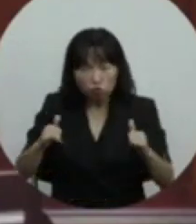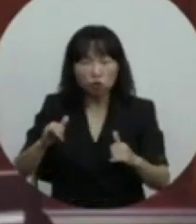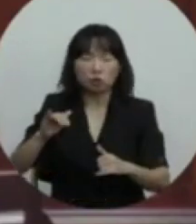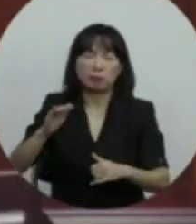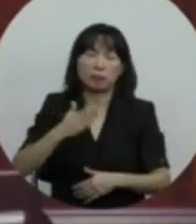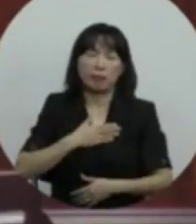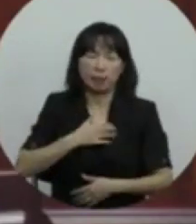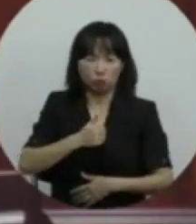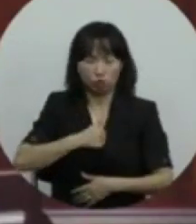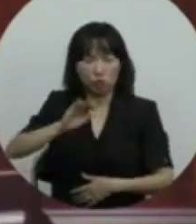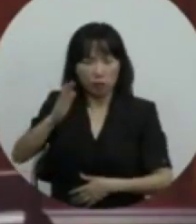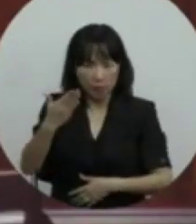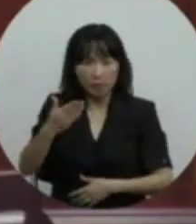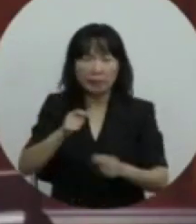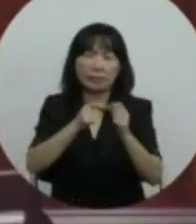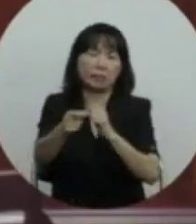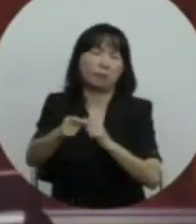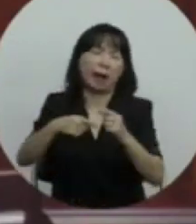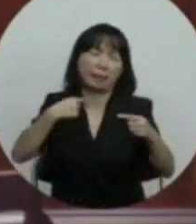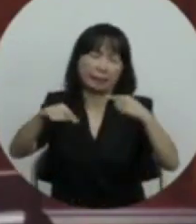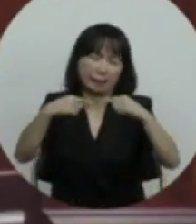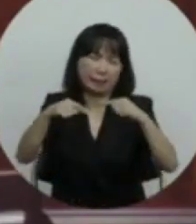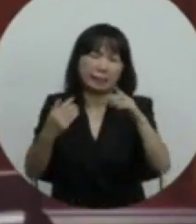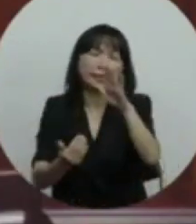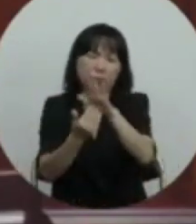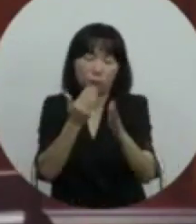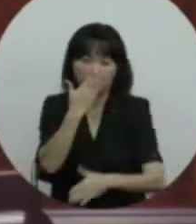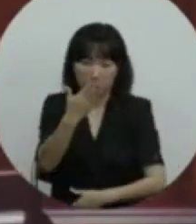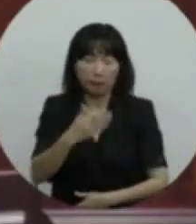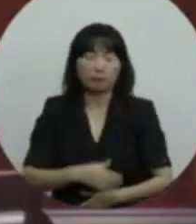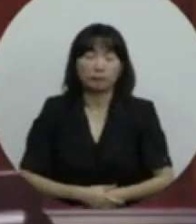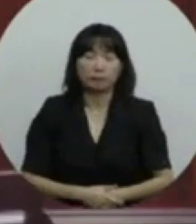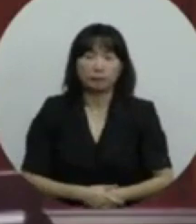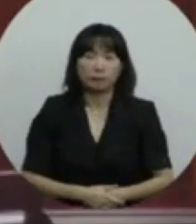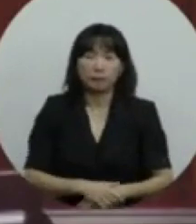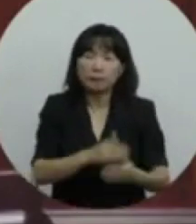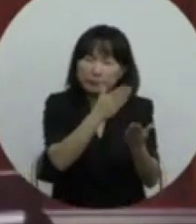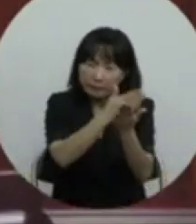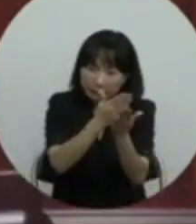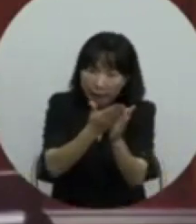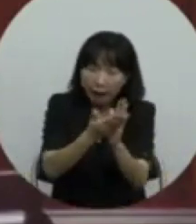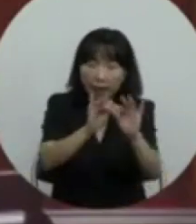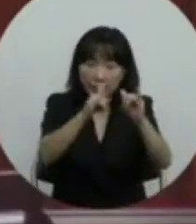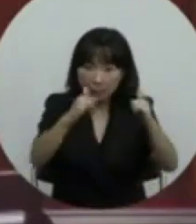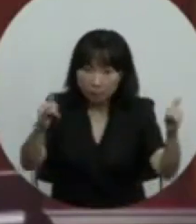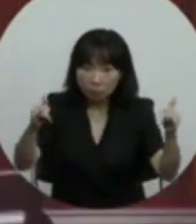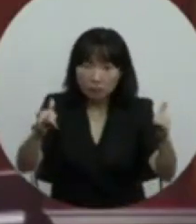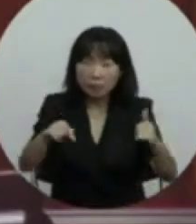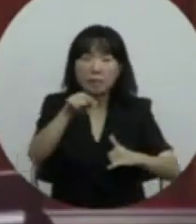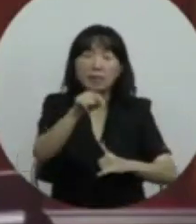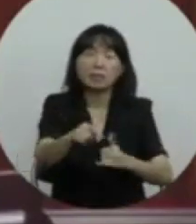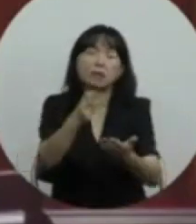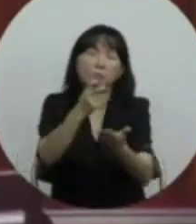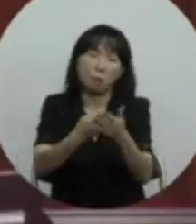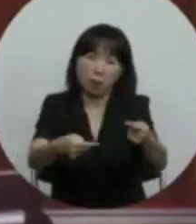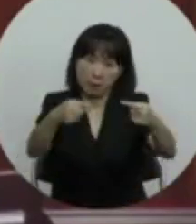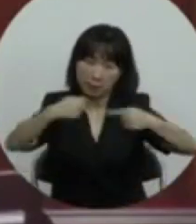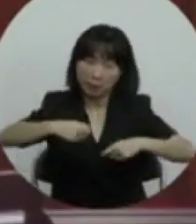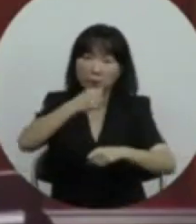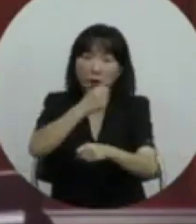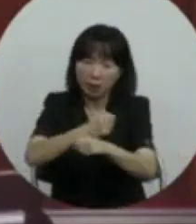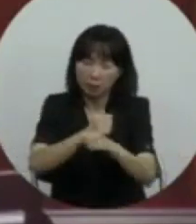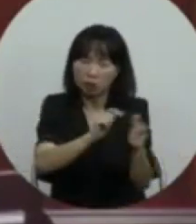것입니다. 이러한 관점에서 본 의원은 다양한 계층이 주민참여 예산제에 참여하여 조금 더